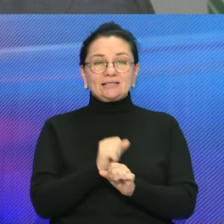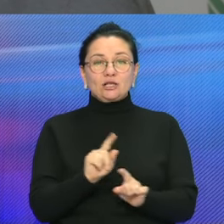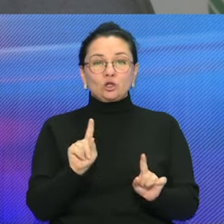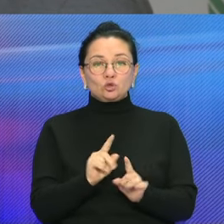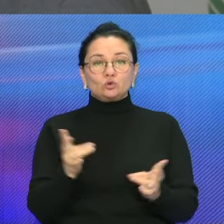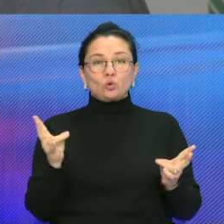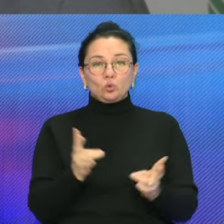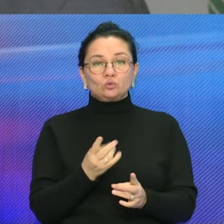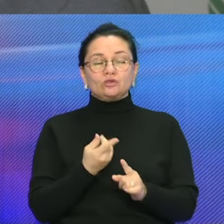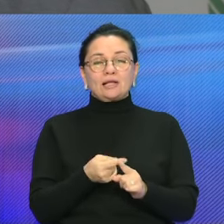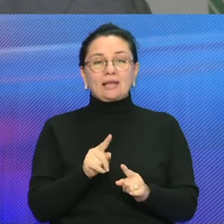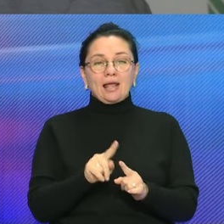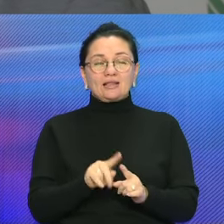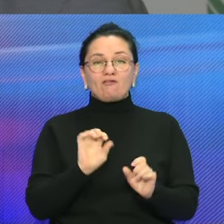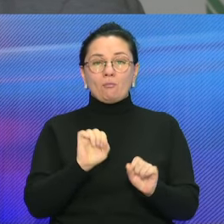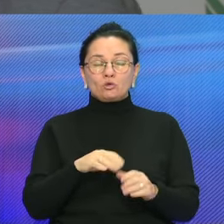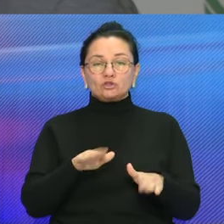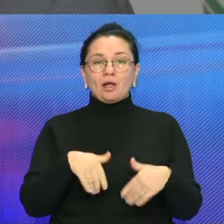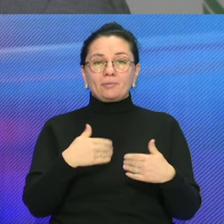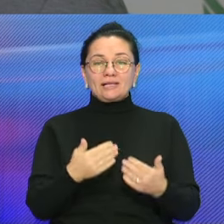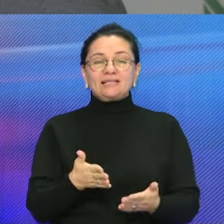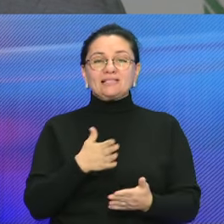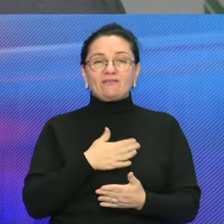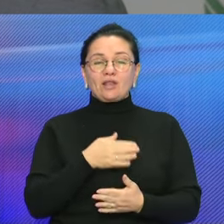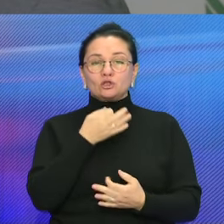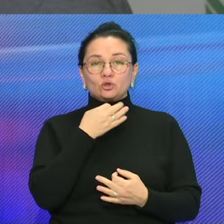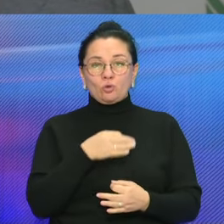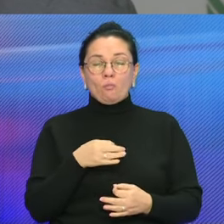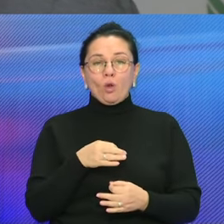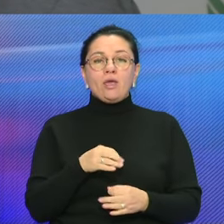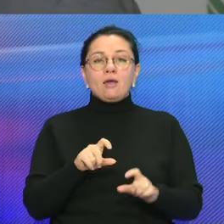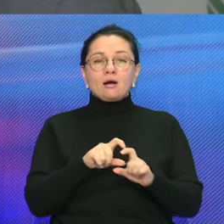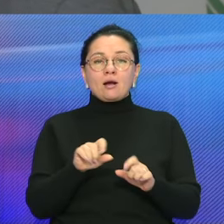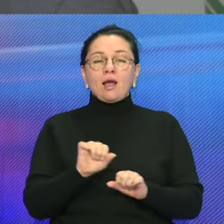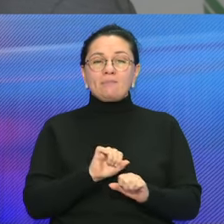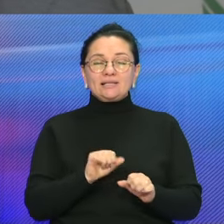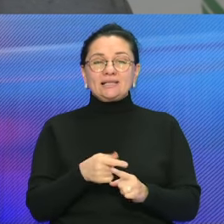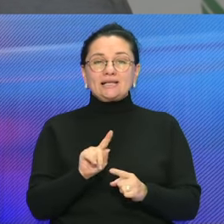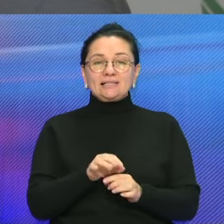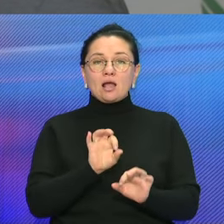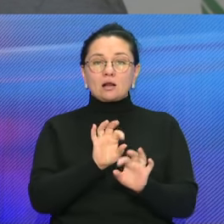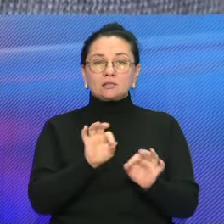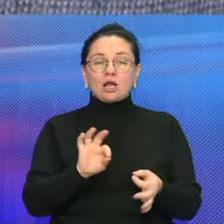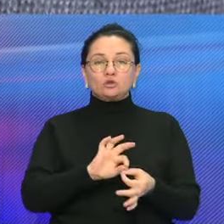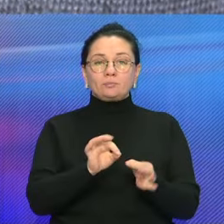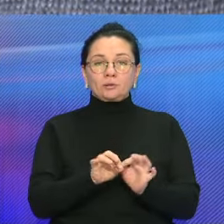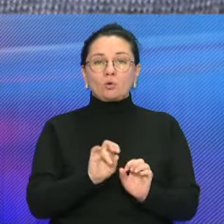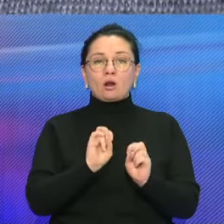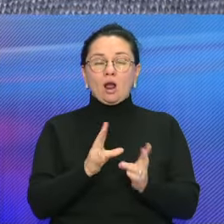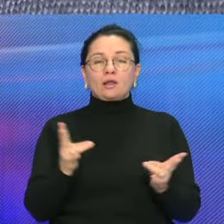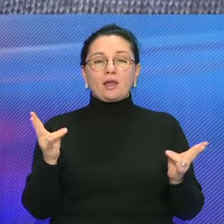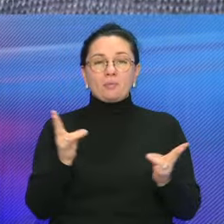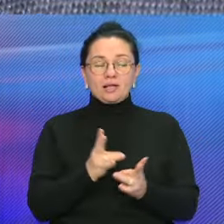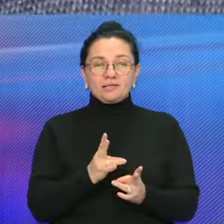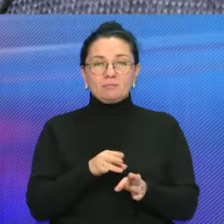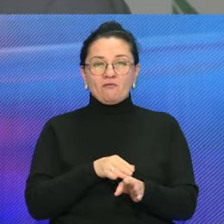этого, можно обратиться в наш любой районный комитет, где, конечно же, проконсультируют и расскажут, как необходимо поступить,